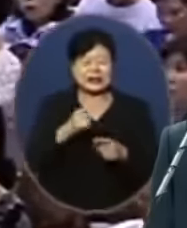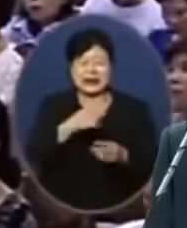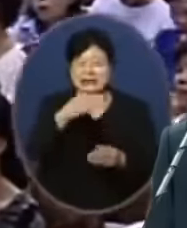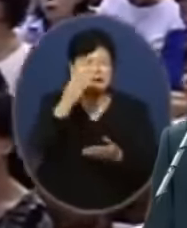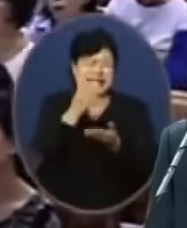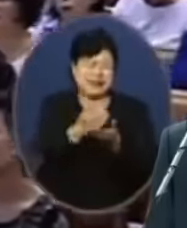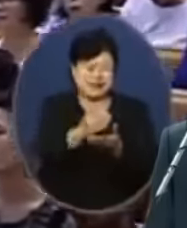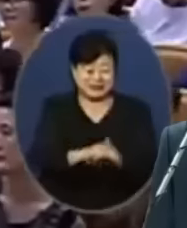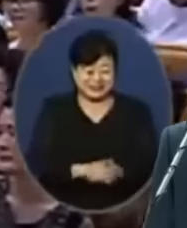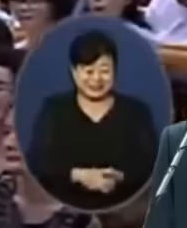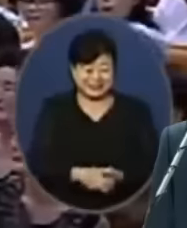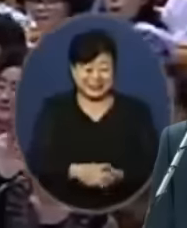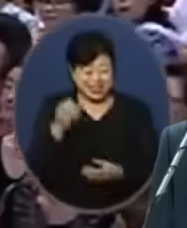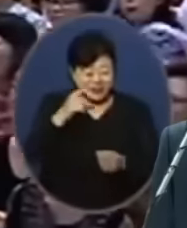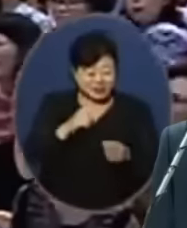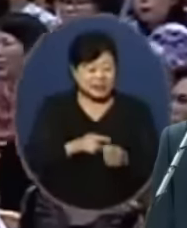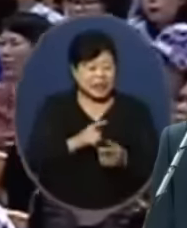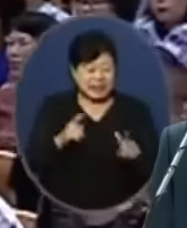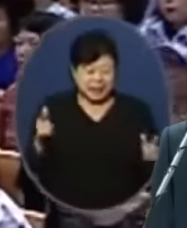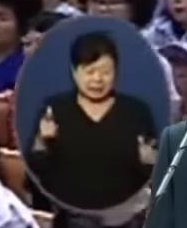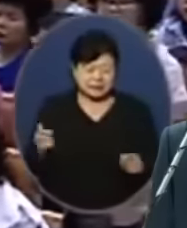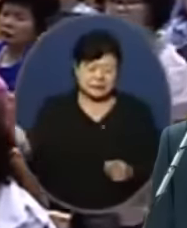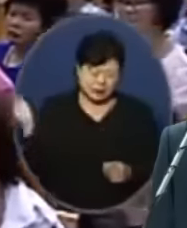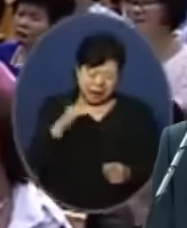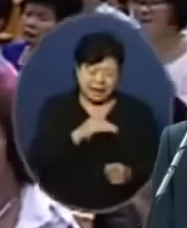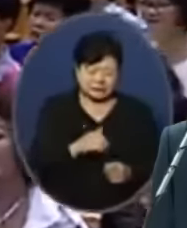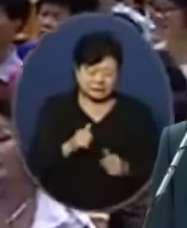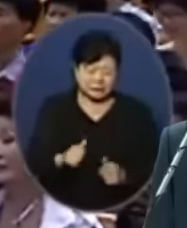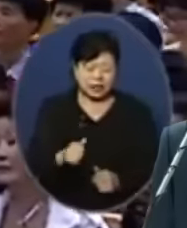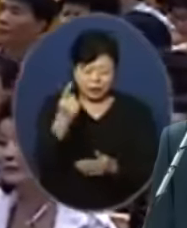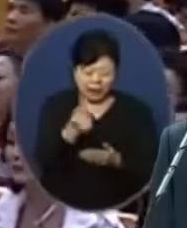교회가. 영적 자아가 잔소리하지 말고 따라.